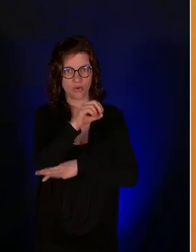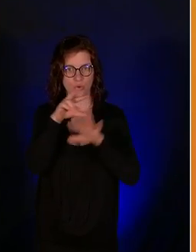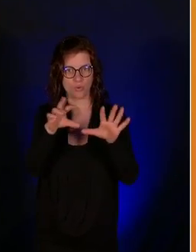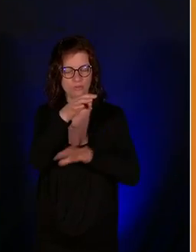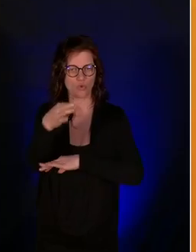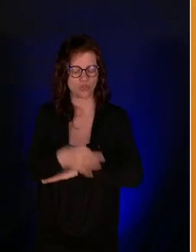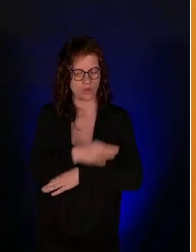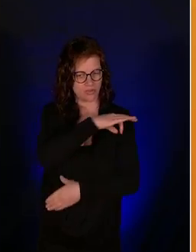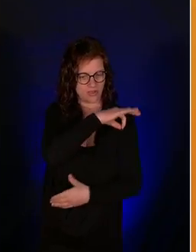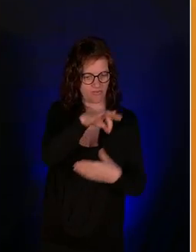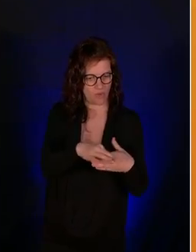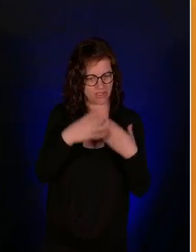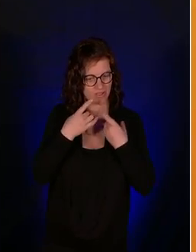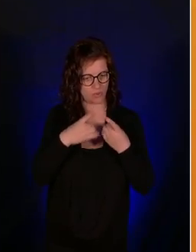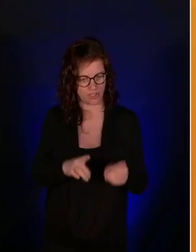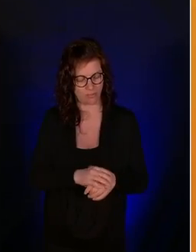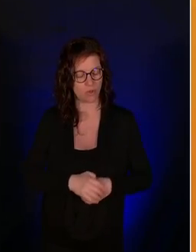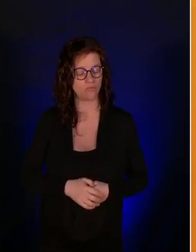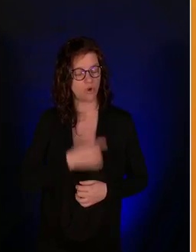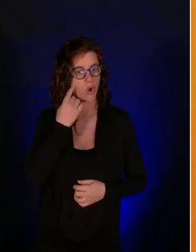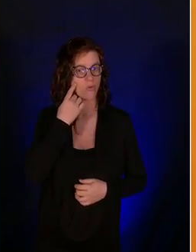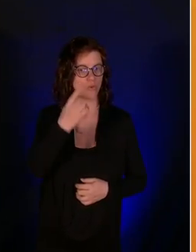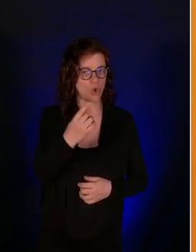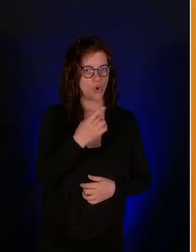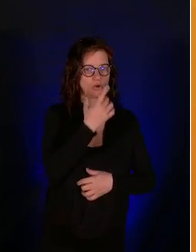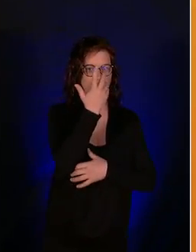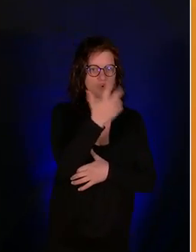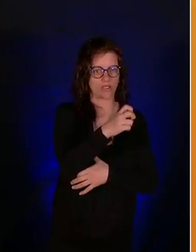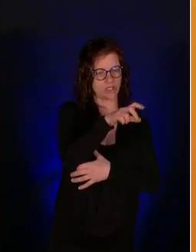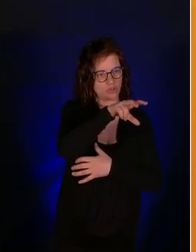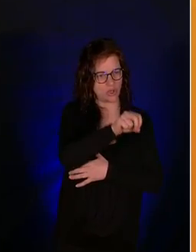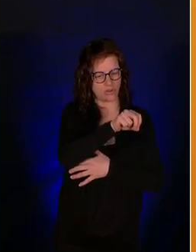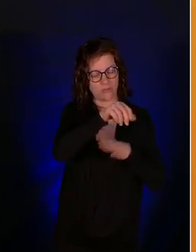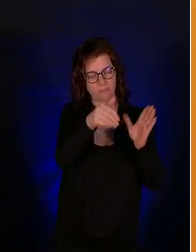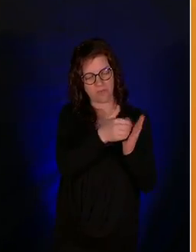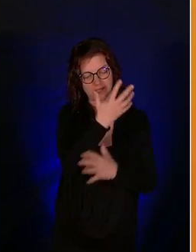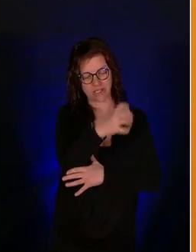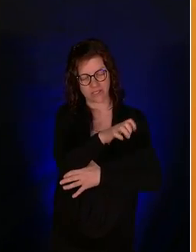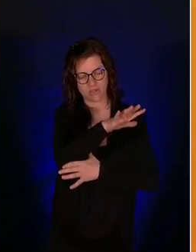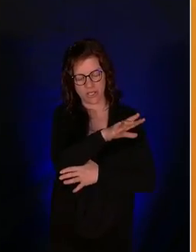88,08% des voix disponibles. Pour 330 559 voix,